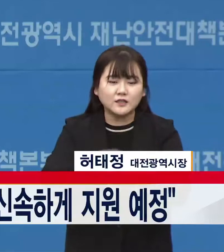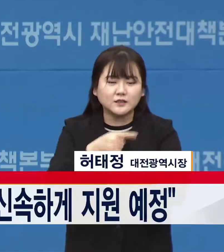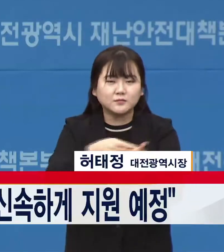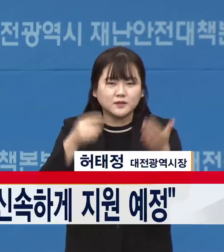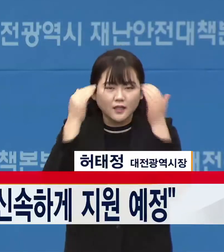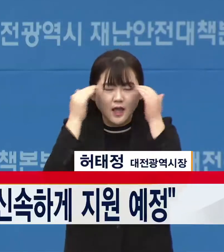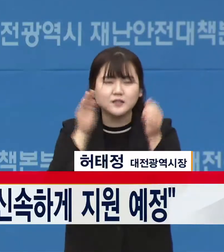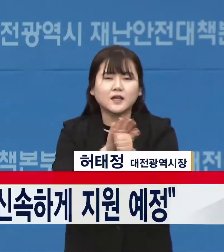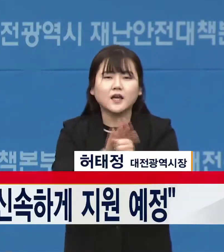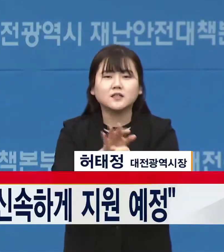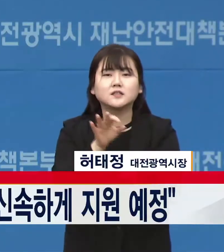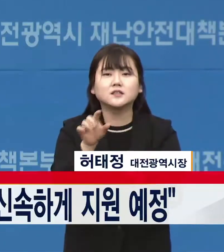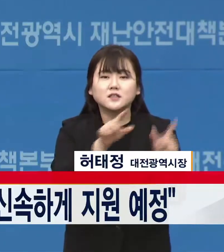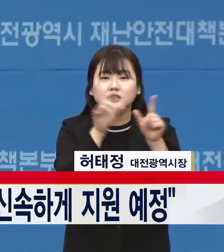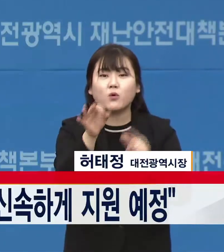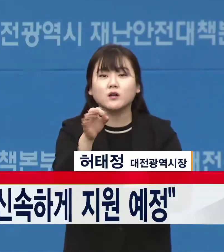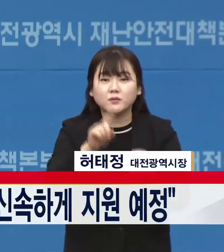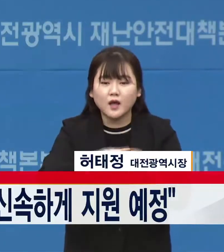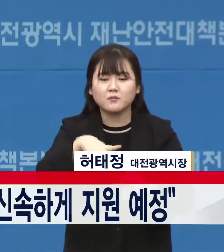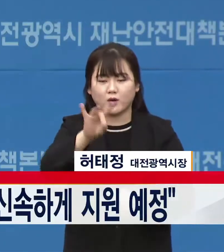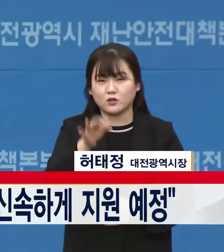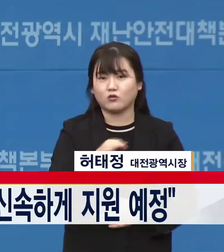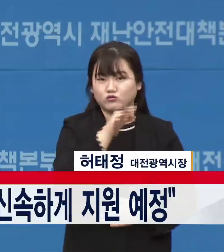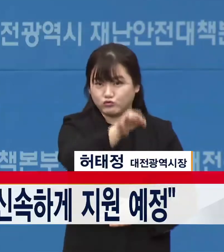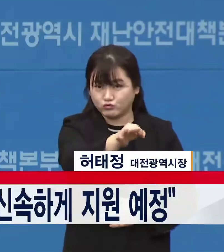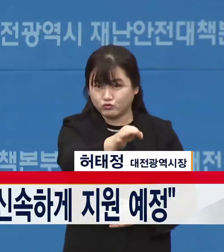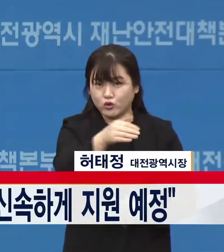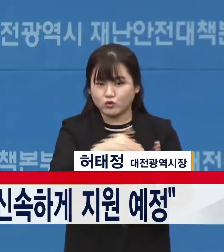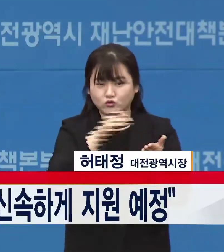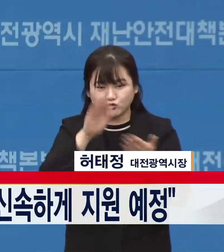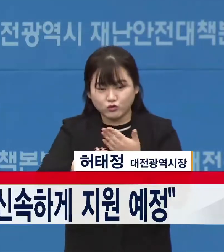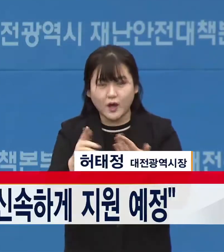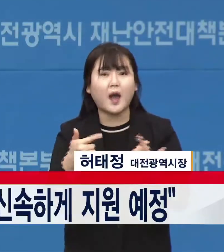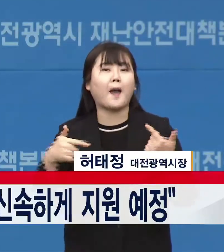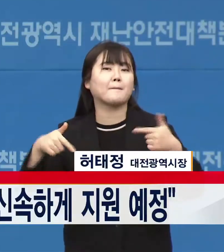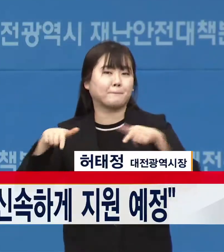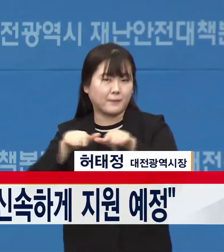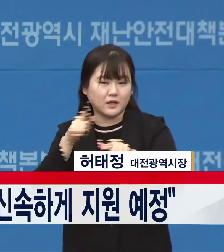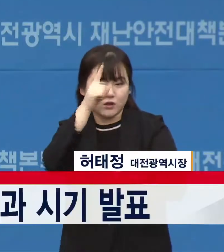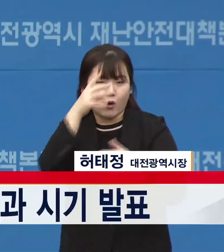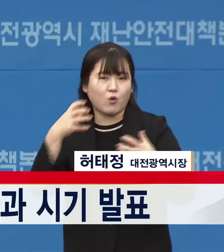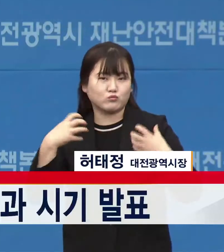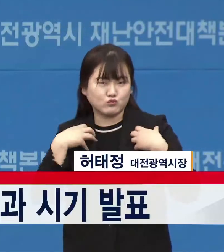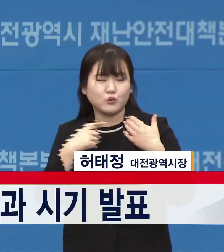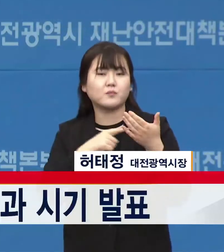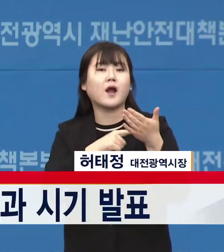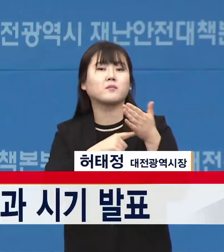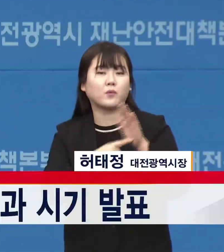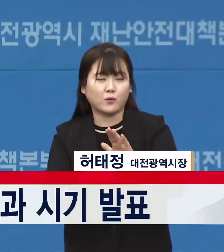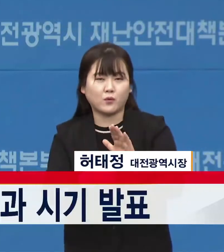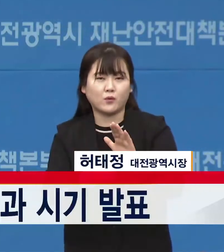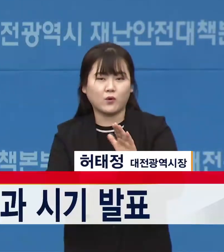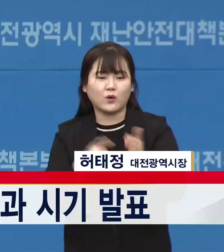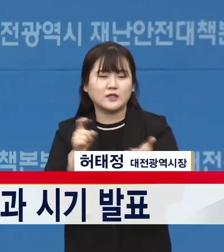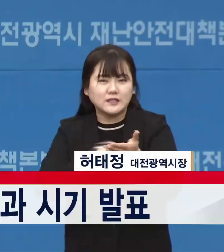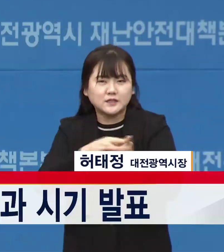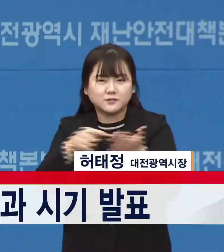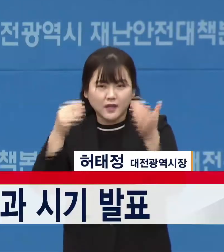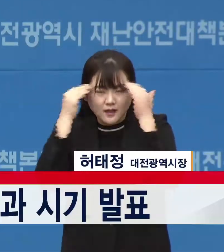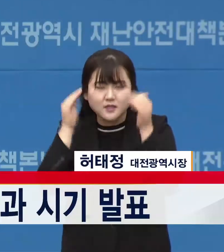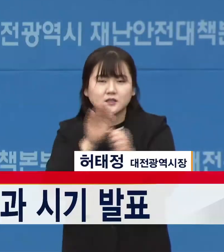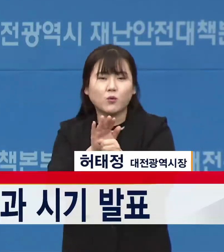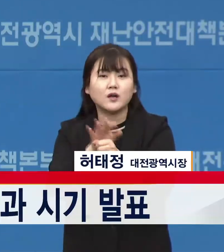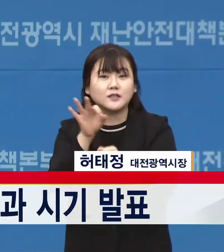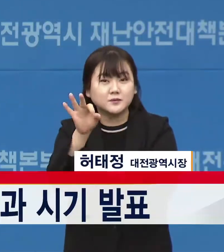재난 생계 지원금을 우선 지급하고 이와 병행하여 정부가 오늘 발표한 긴급 체 난